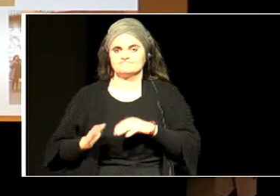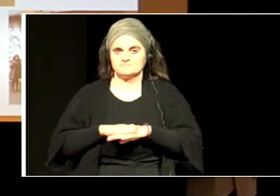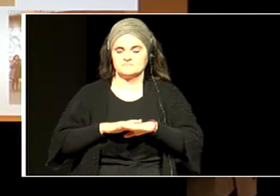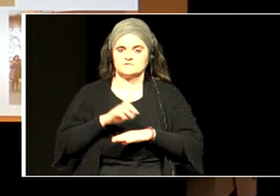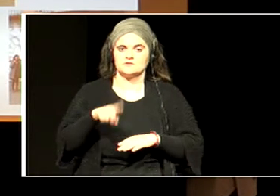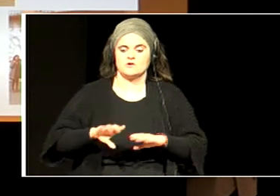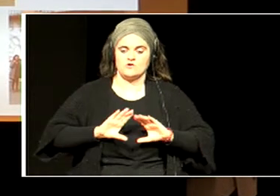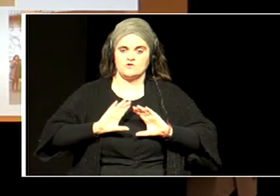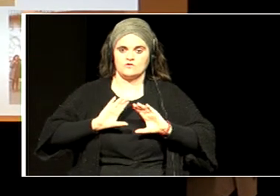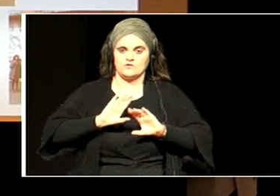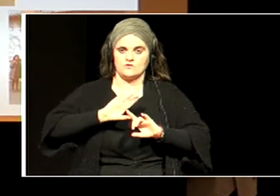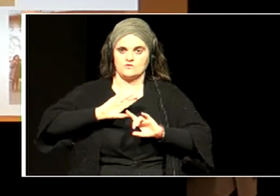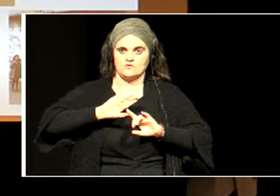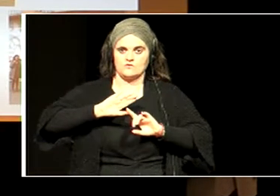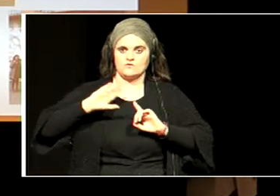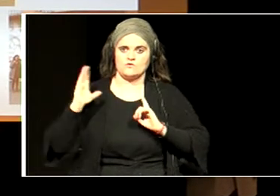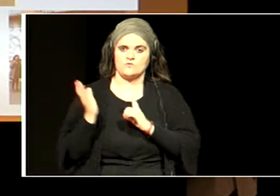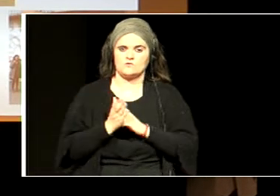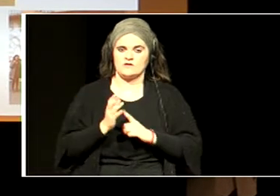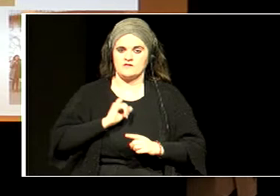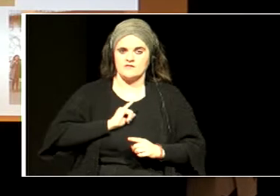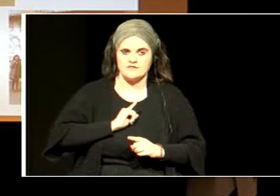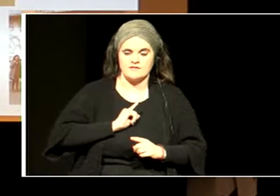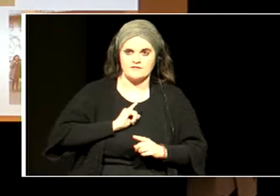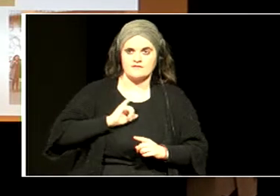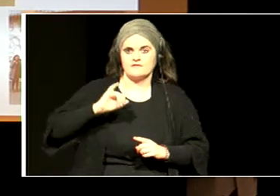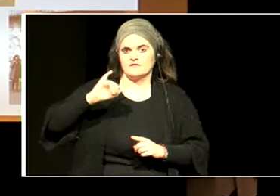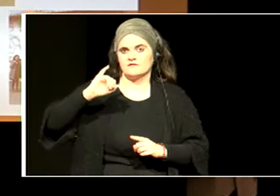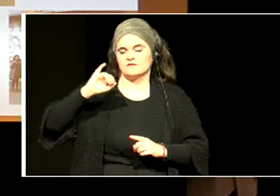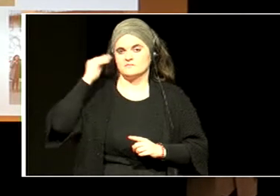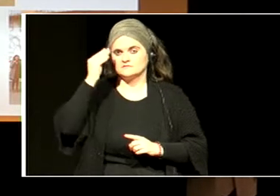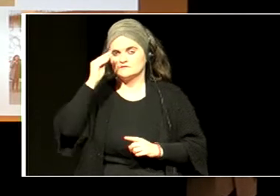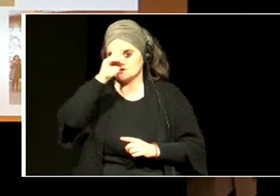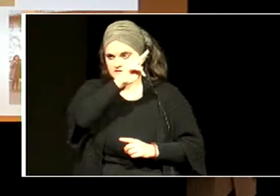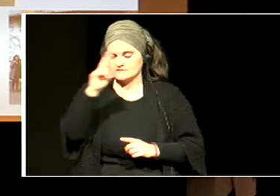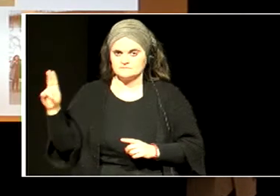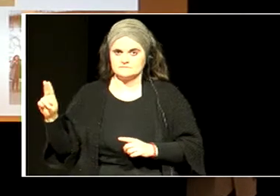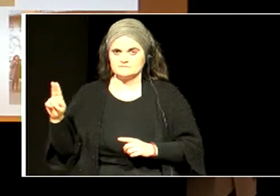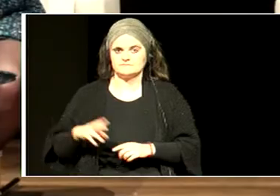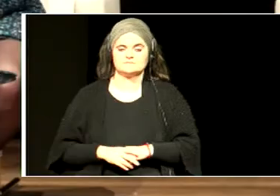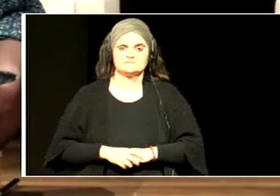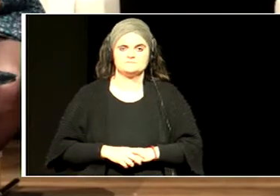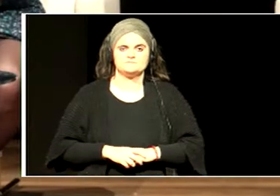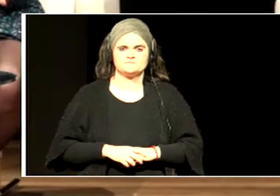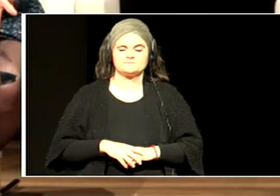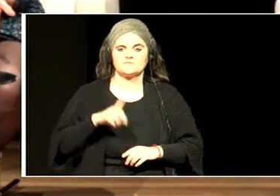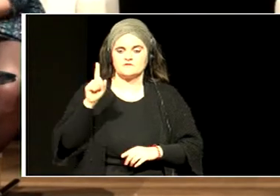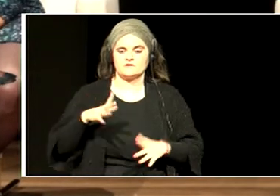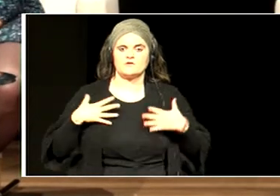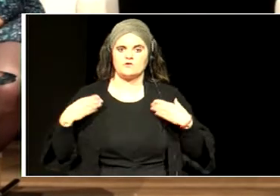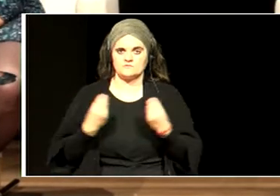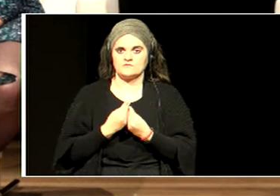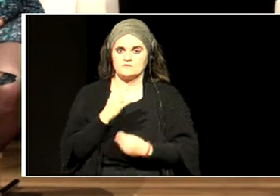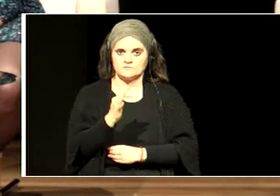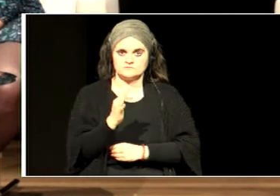komunitate osoaren ezaerak, pentsaerak, errespetatzea, baita ere bizikidetza positiboa